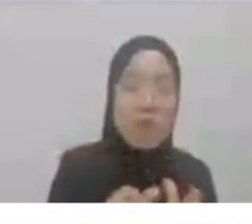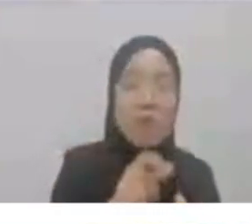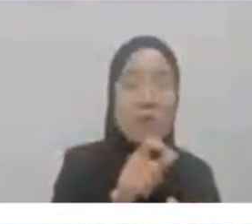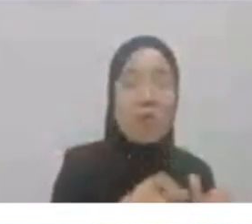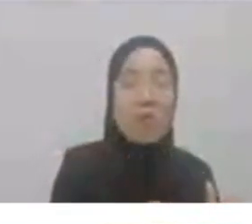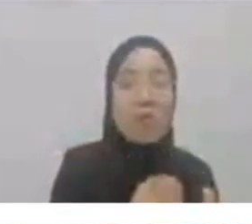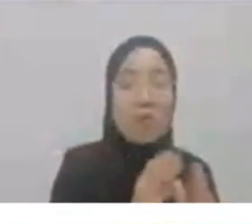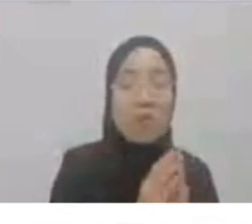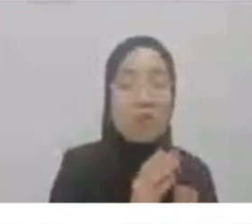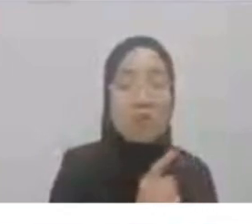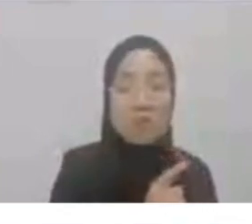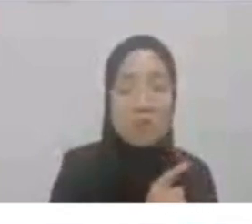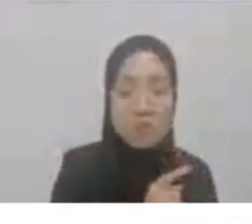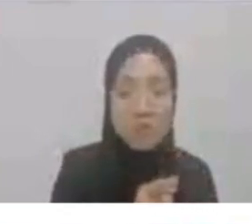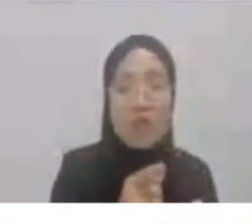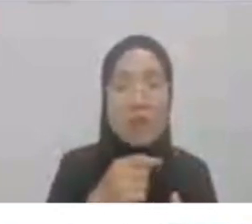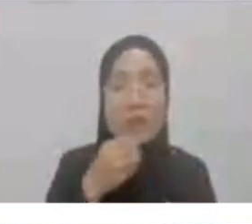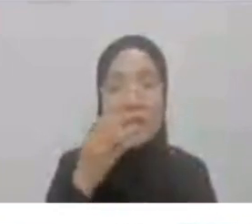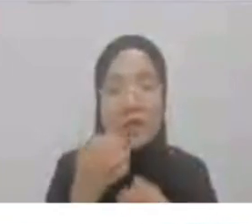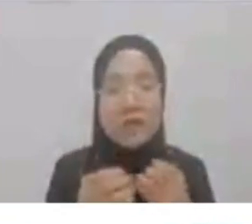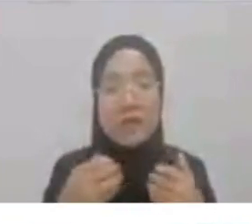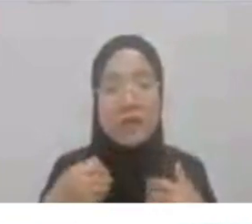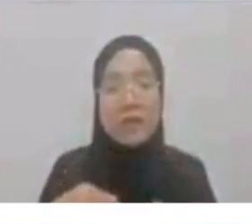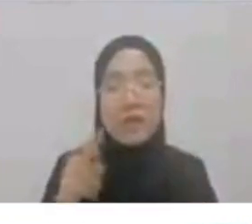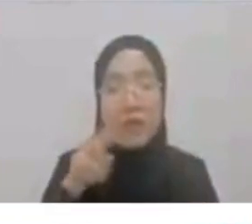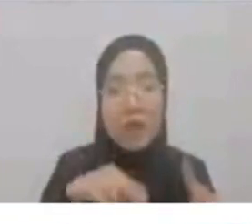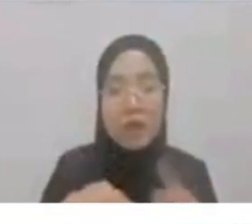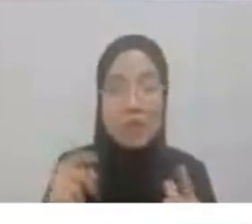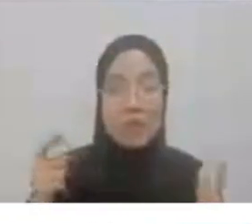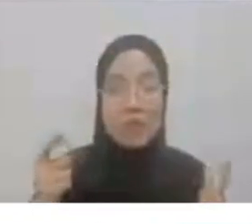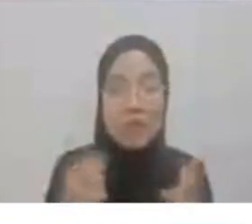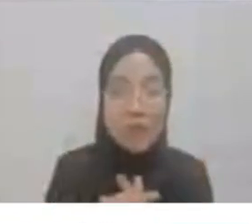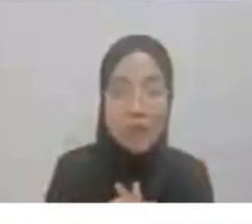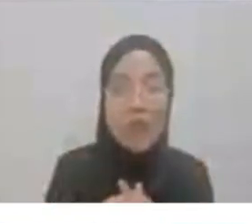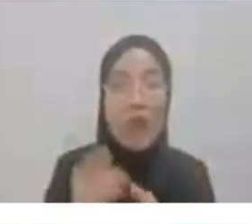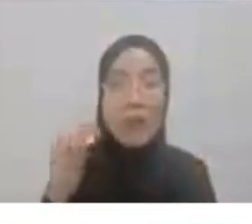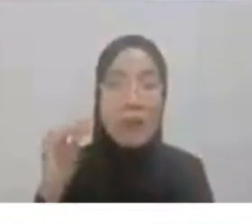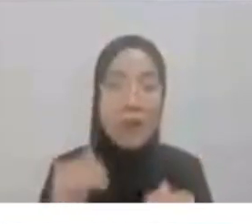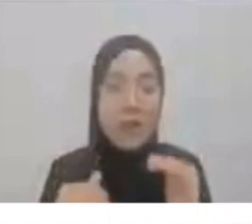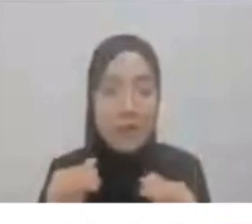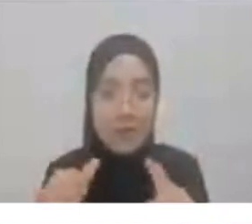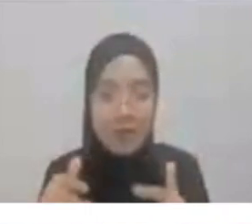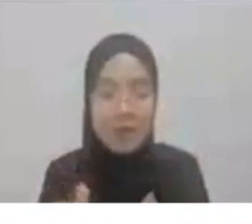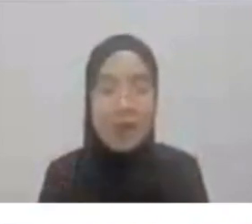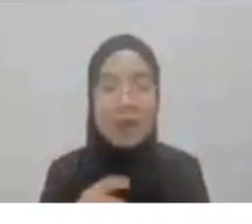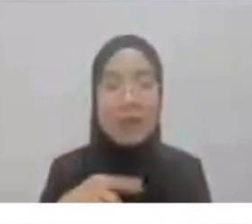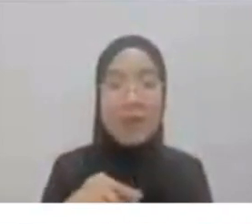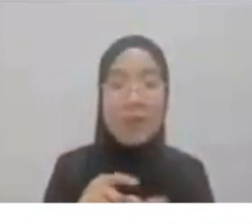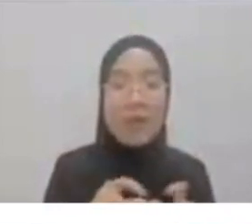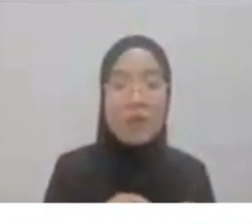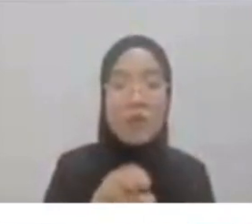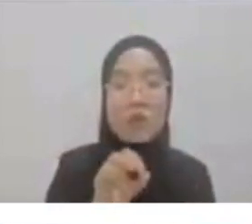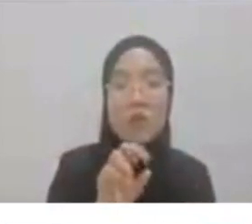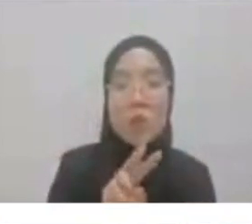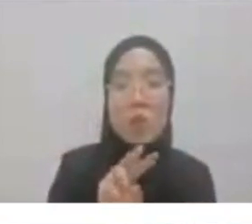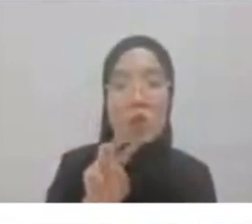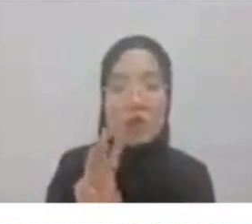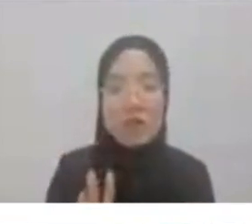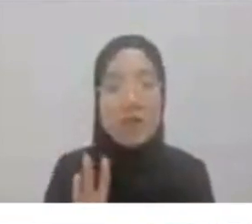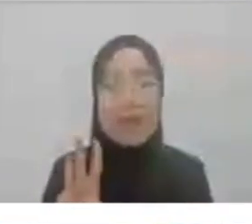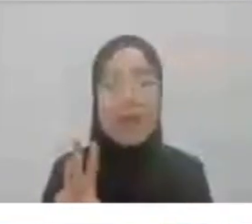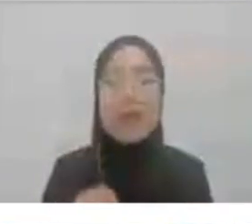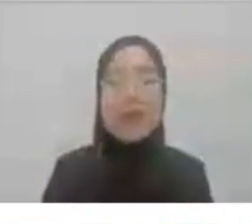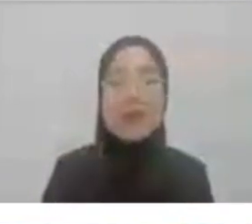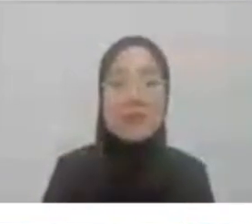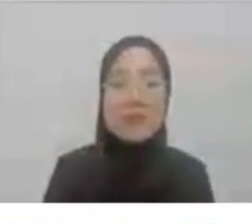terkait keterangan Bawaslu dan seterusnya maka mempertimbangkan sebagai berikut TPS 023 desa kendaldoyong Kecamatan pertarukan Bapak